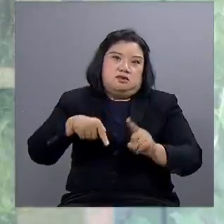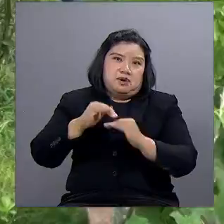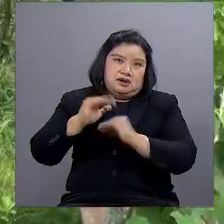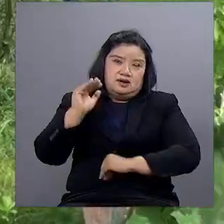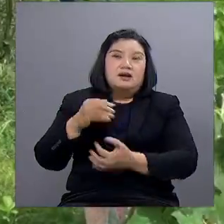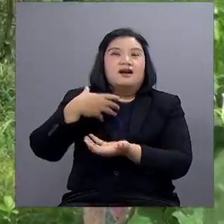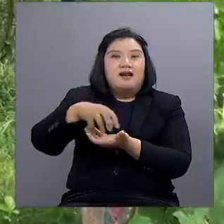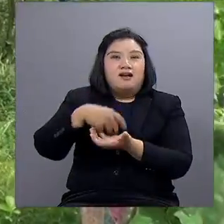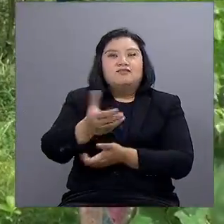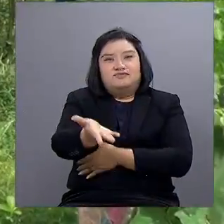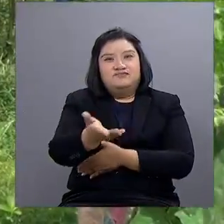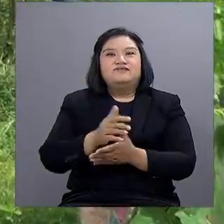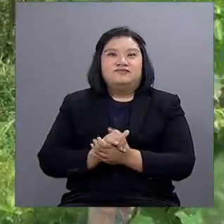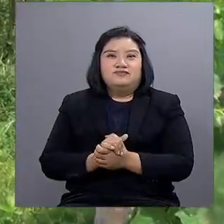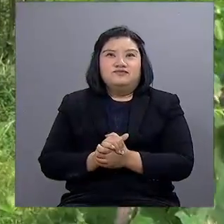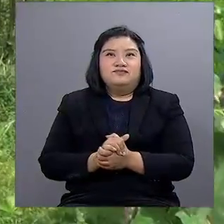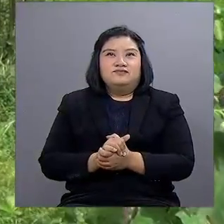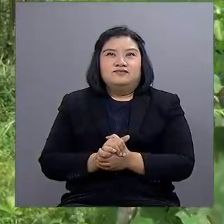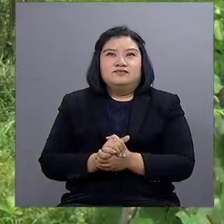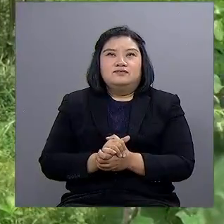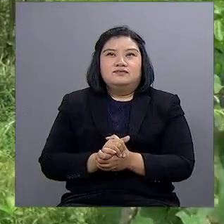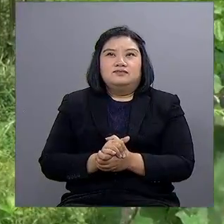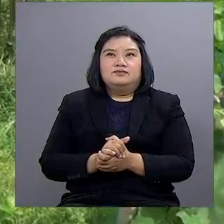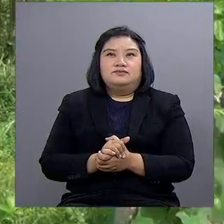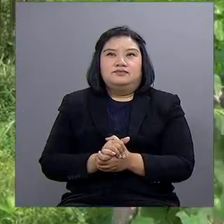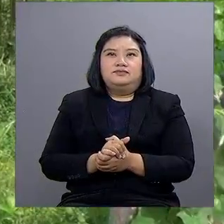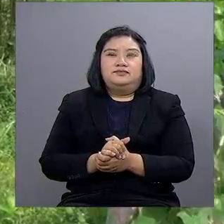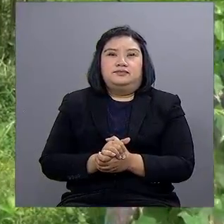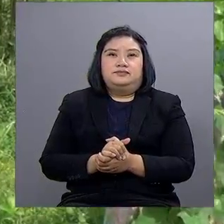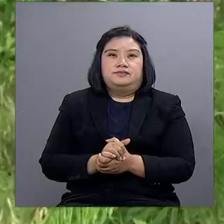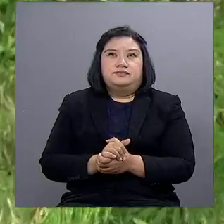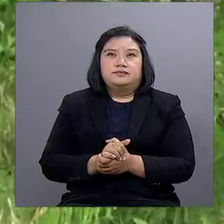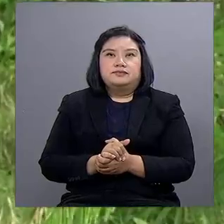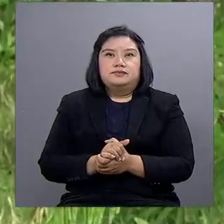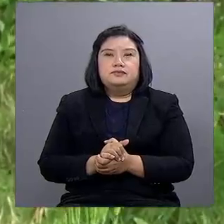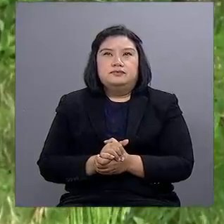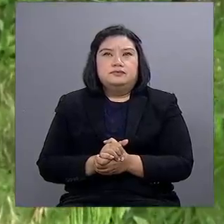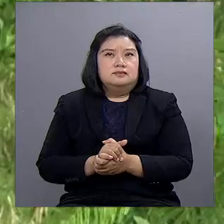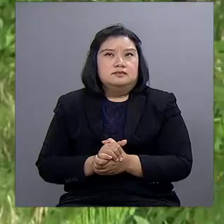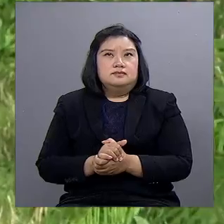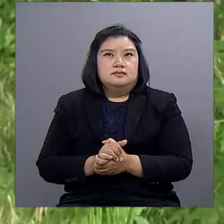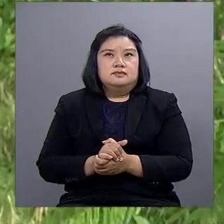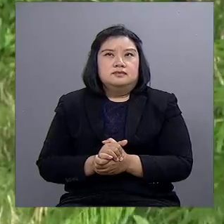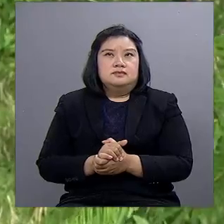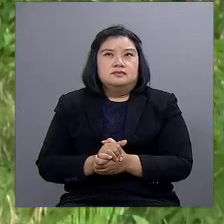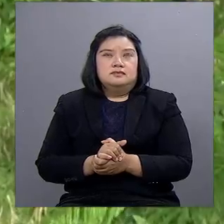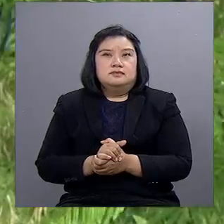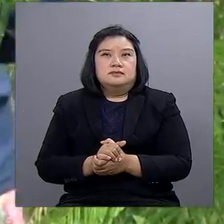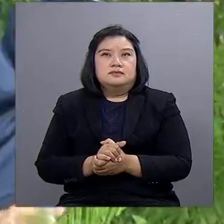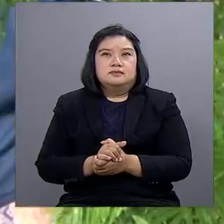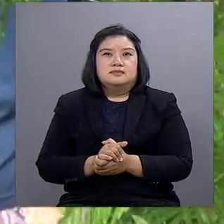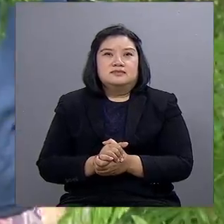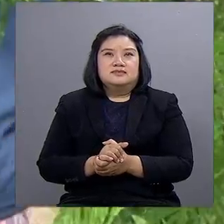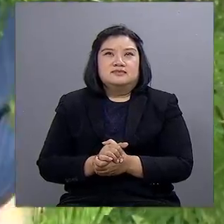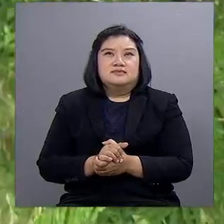ค่ะ ผักเนาะเหรอ นี่แหละค่ะคุณผู้ชม หรือมันจะเป็นที่มาของคำว่ าร ายได้เนาะ เออเนาะ มันเหมือนกระถิ่น